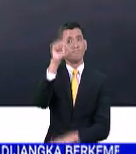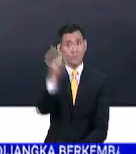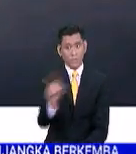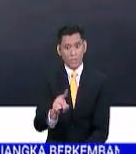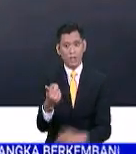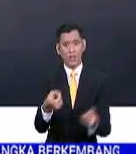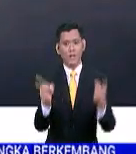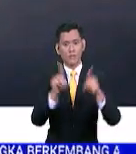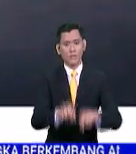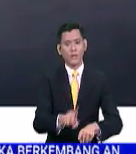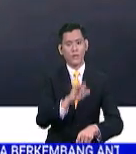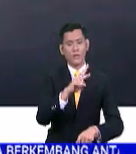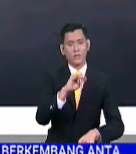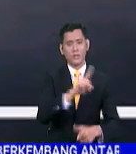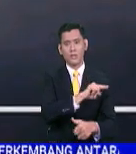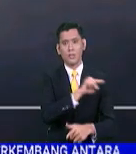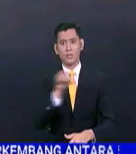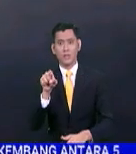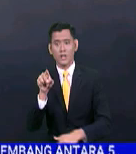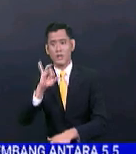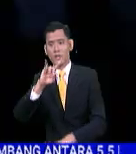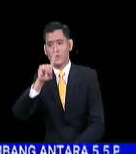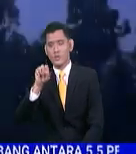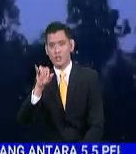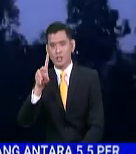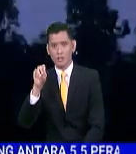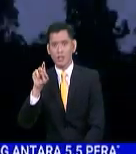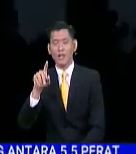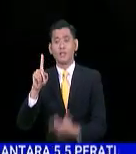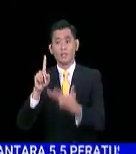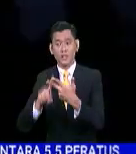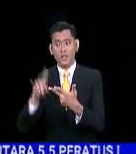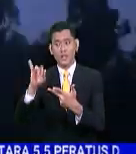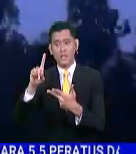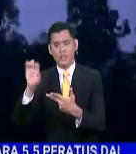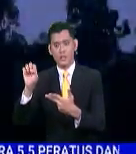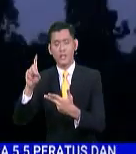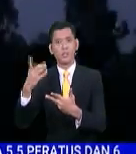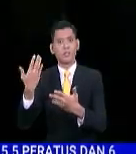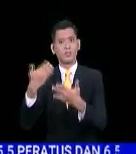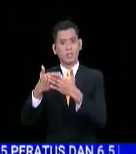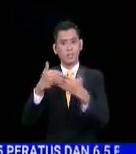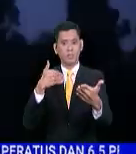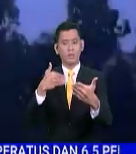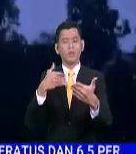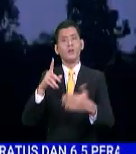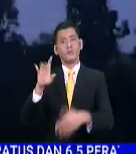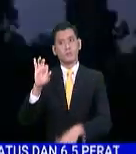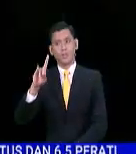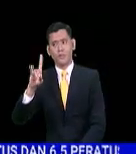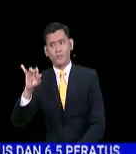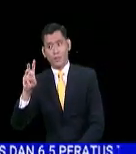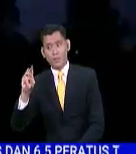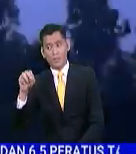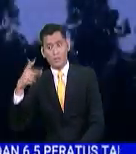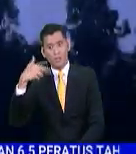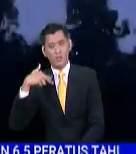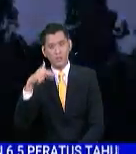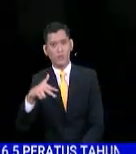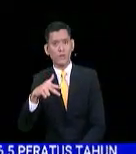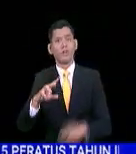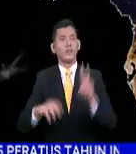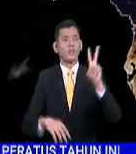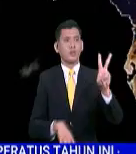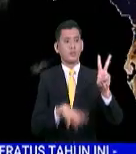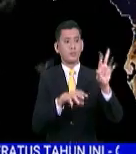Wiggins di Mississippi dan merentasi Louisiana serta Texas sebelum menuju ke arah Freeport di Teluk Mexico pada